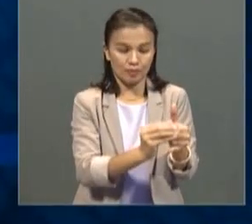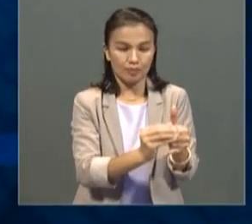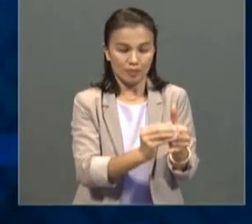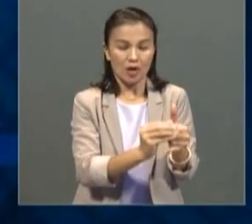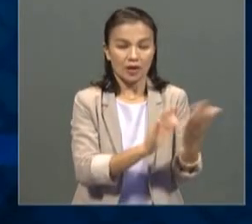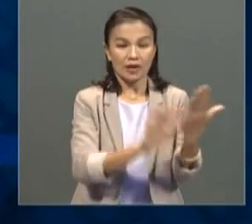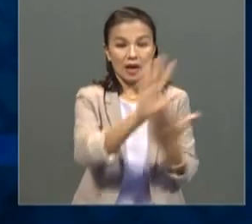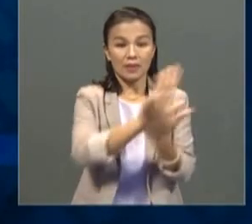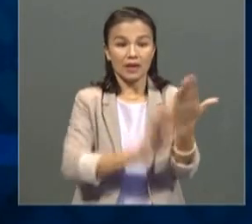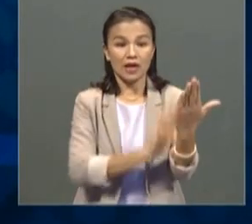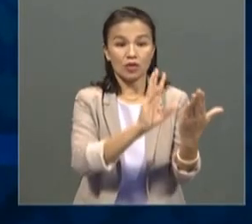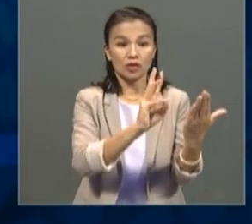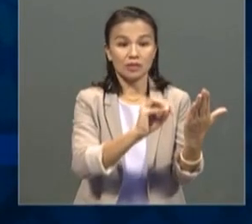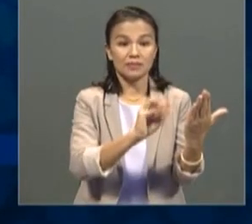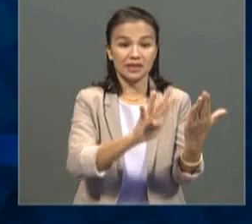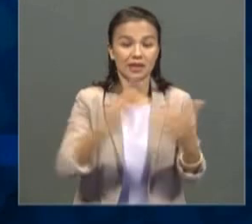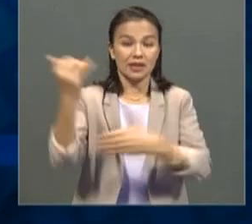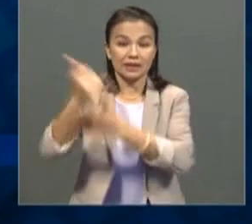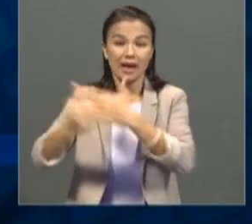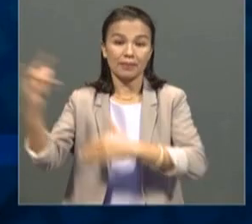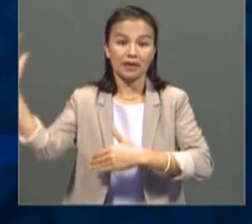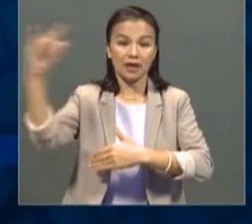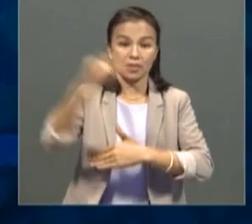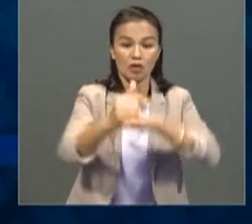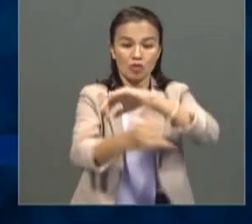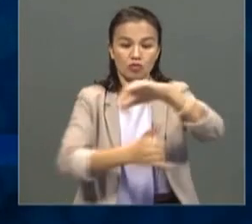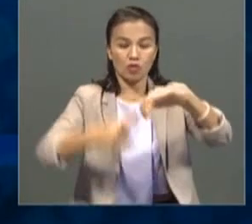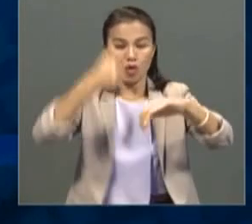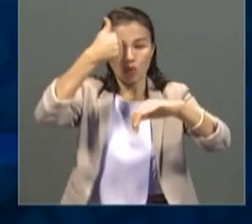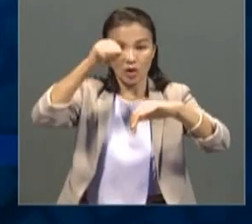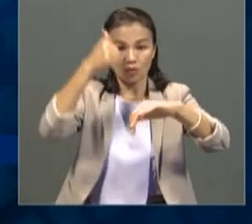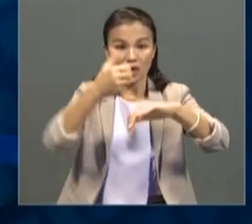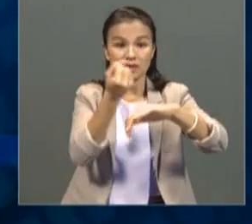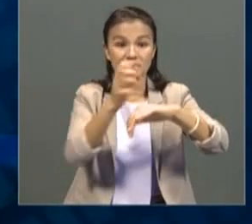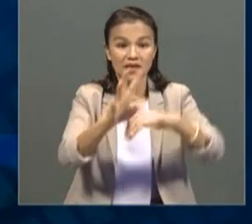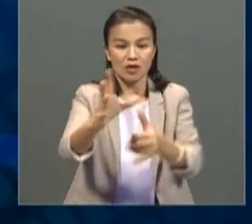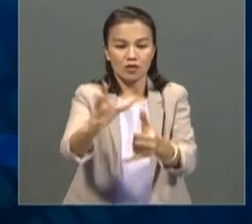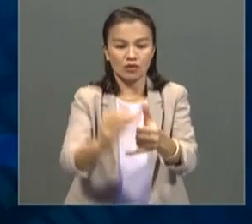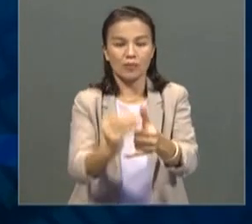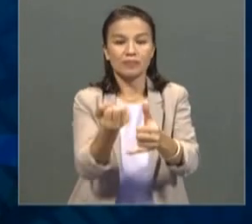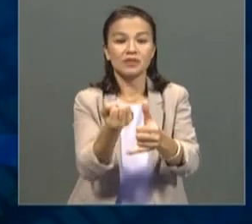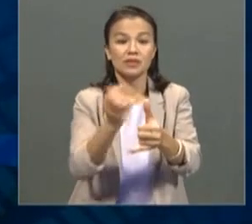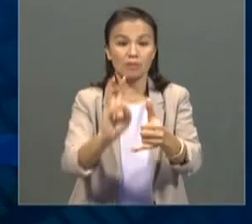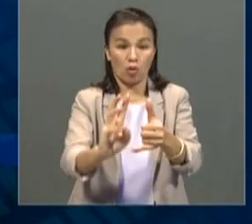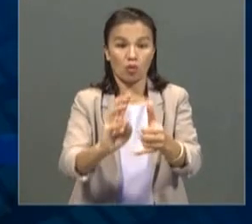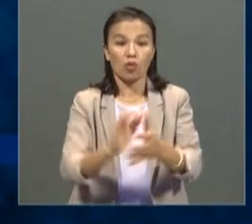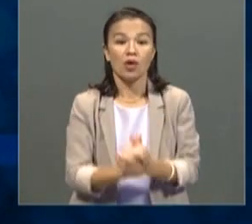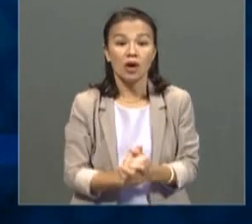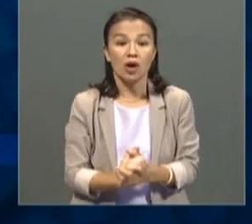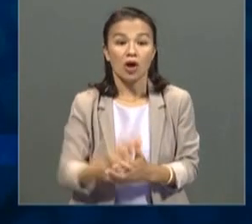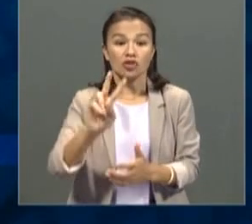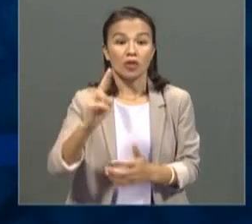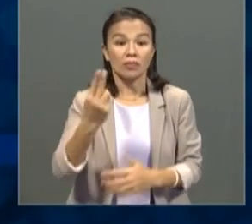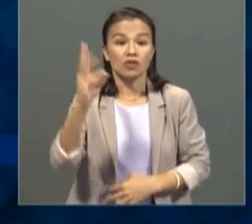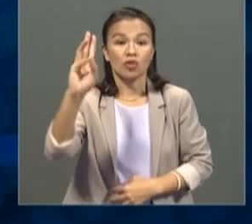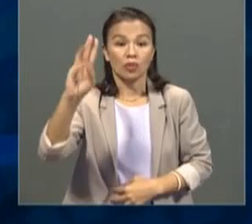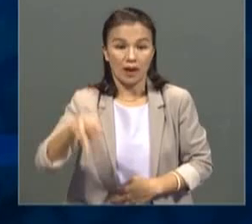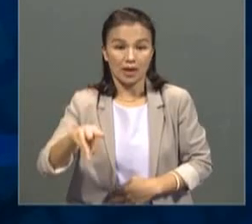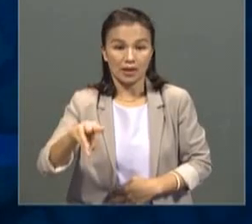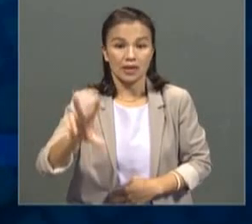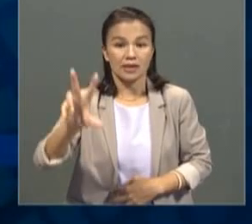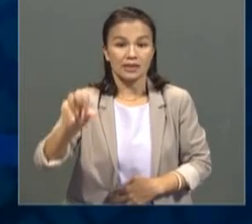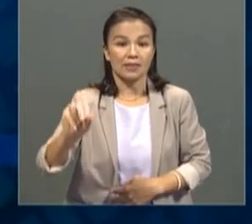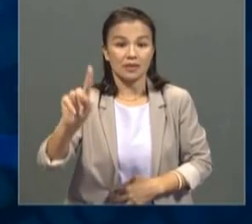ယ်ပြီးရင်းမှာ64ယောက်ဖြစ်ပြီးတော့ပြီးပက16ယောက်ဖြစ်ပါတယ်ဒါကြောင့်မလို့ကိုဗစ်ကာလတစ်ဆောင်လုံးကူးစက်ခဲ့